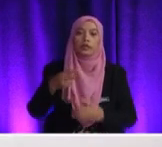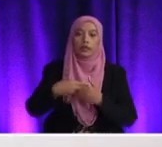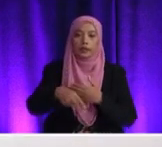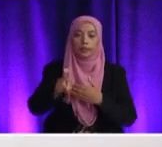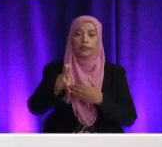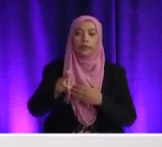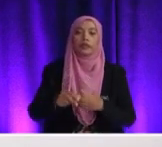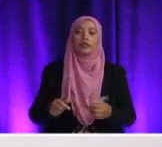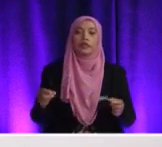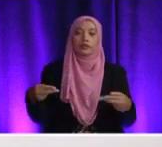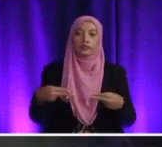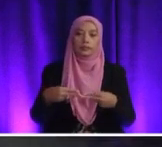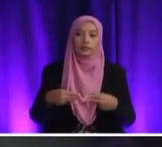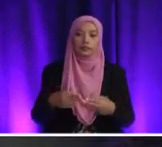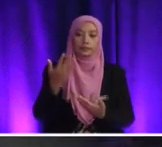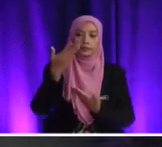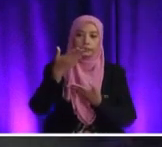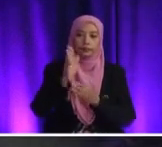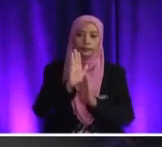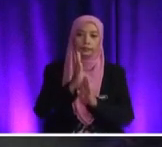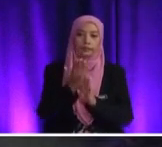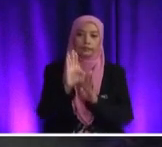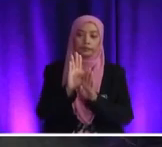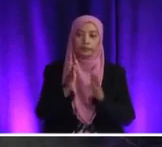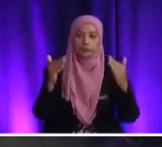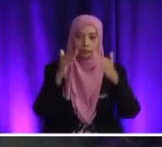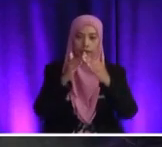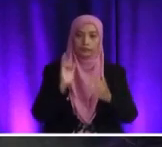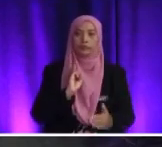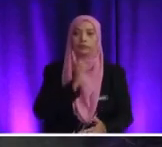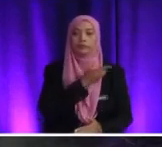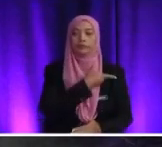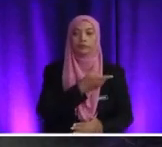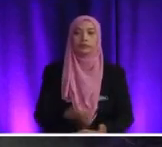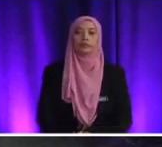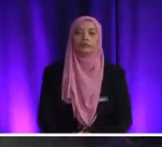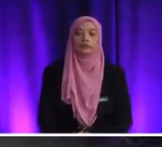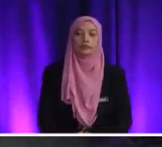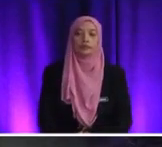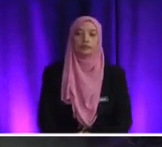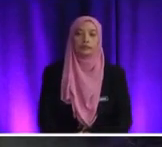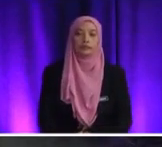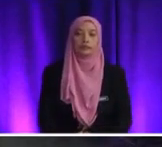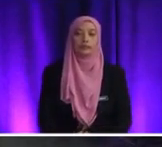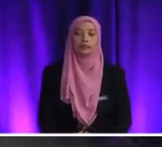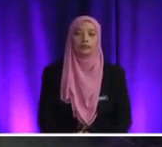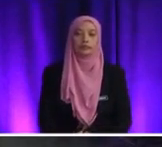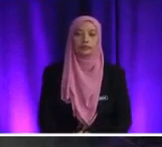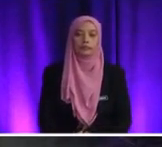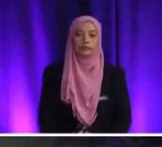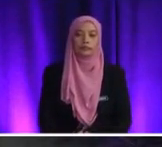hingga ke pintu rumah kita baca-baca Jojo padahal Najwa and Island sebagai jawaban yang mantap ya